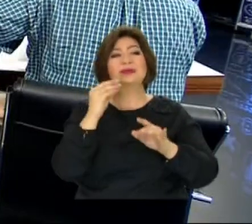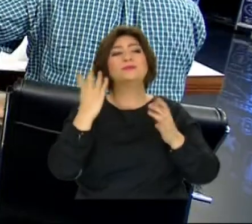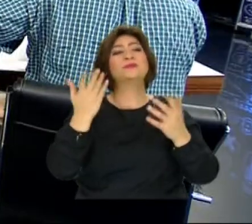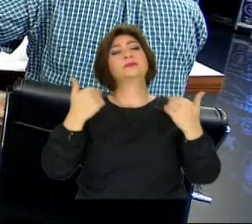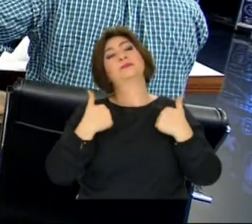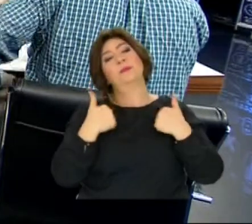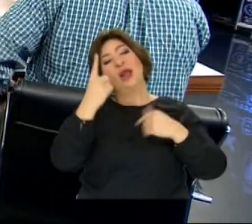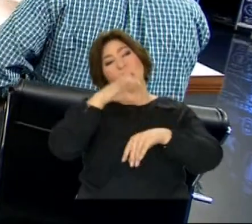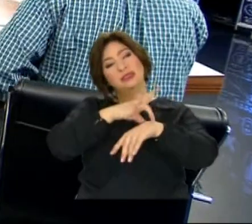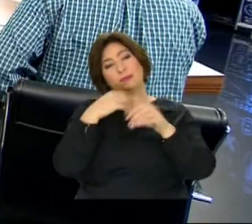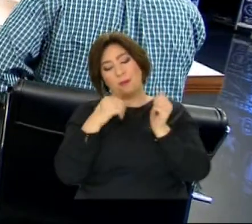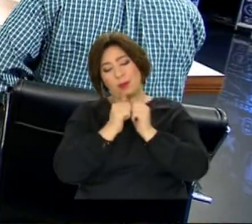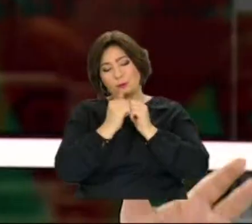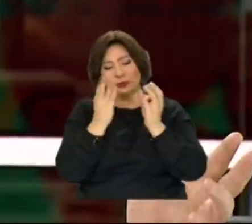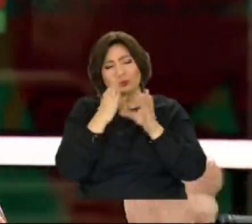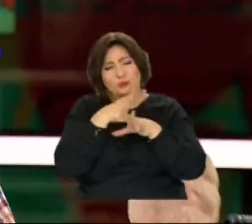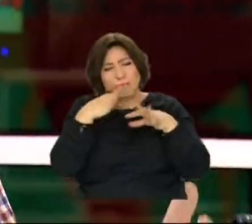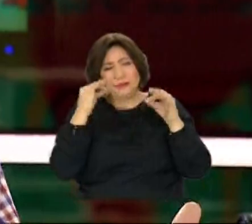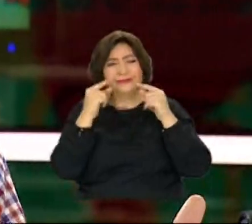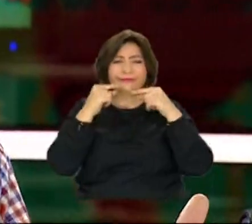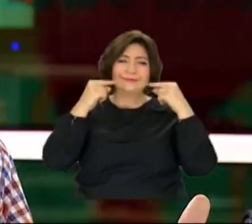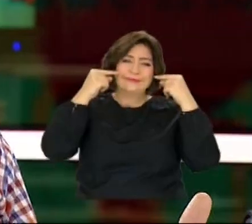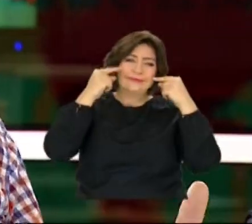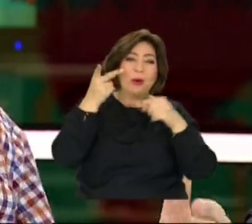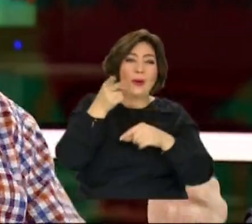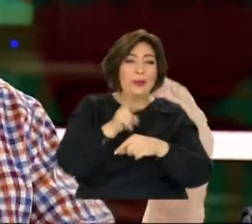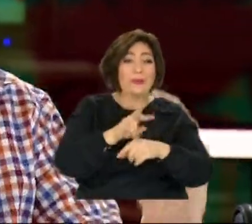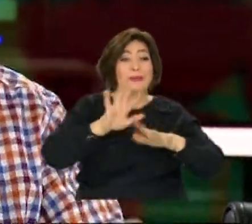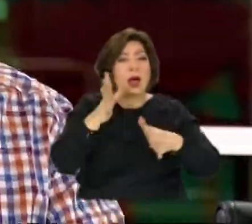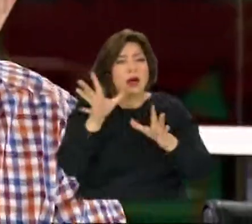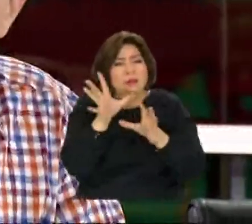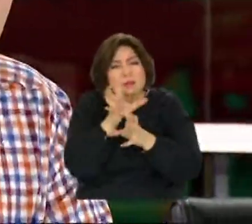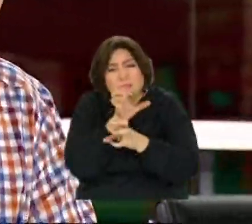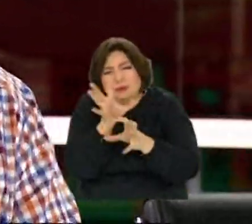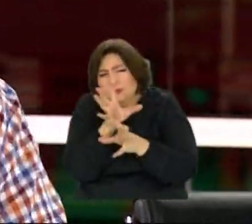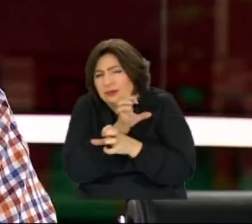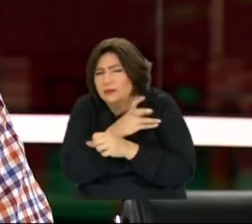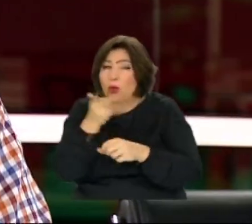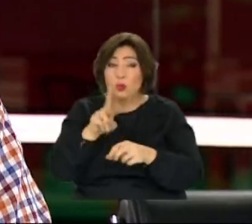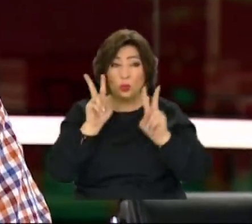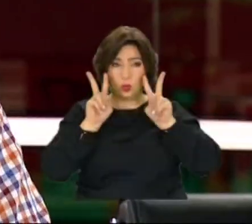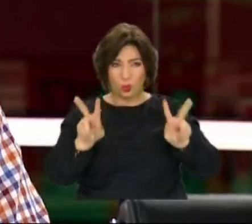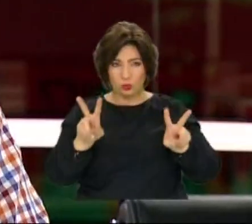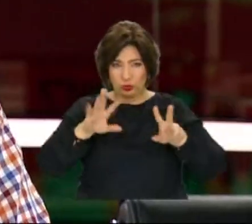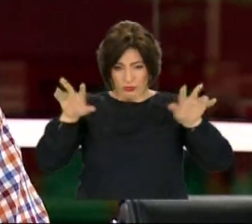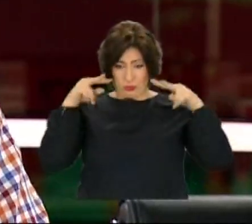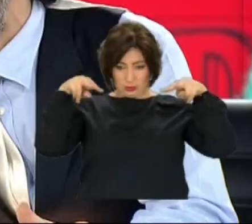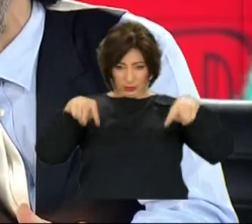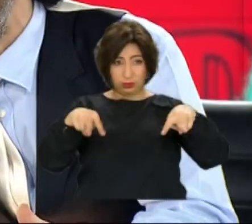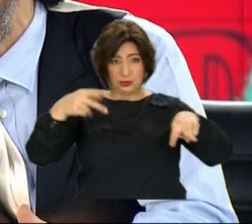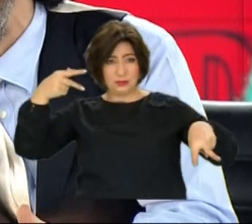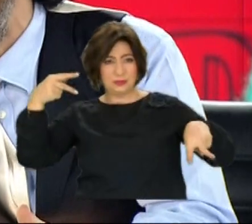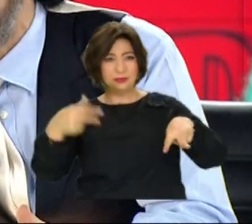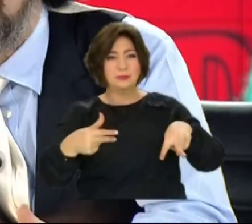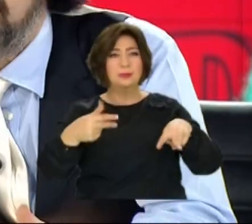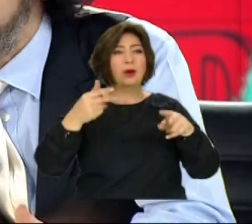biz bir hastanın yanında duruyoruz. Çok mutlu, çok gülümseyerek öldü. Veyahut da çok acı çekerek o anda biz öldüğünü görüyoruz. Tabii bilemeyiz. Dayamışlar morfini. Çok